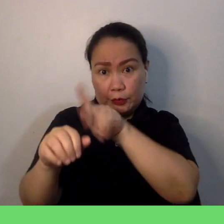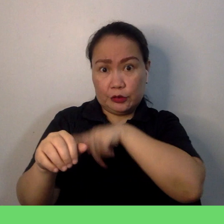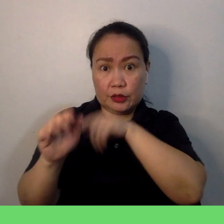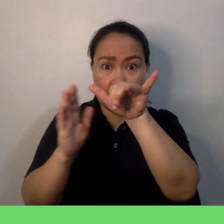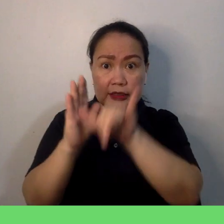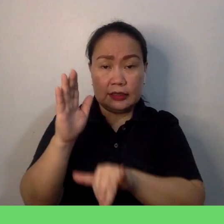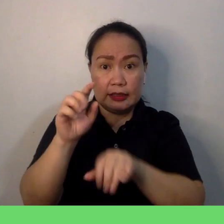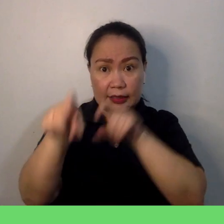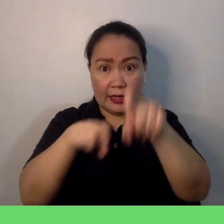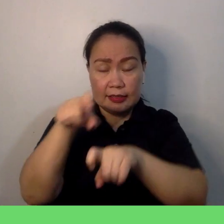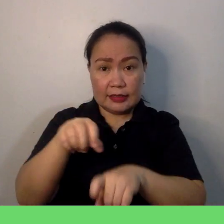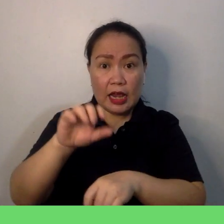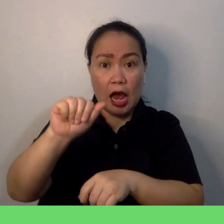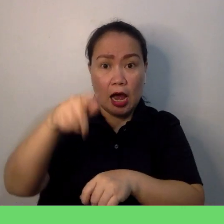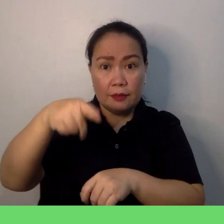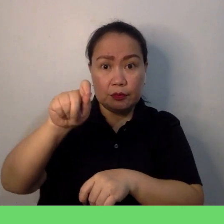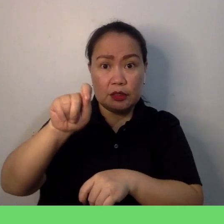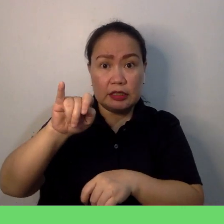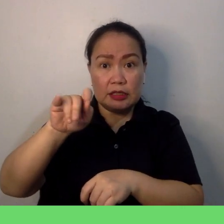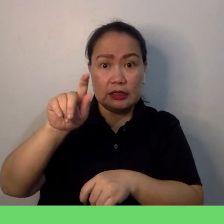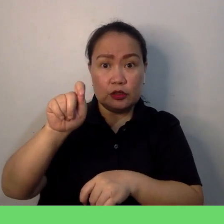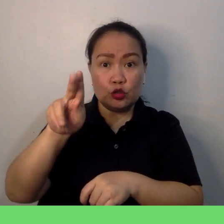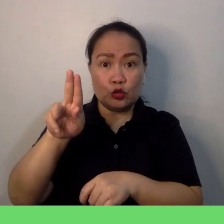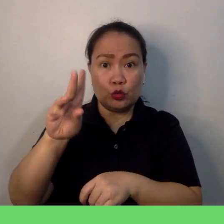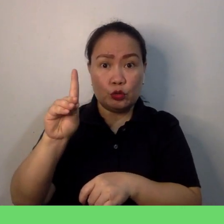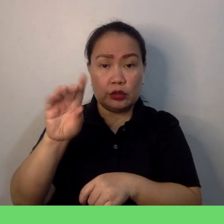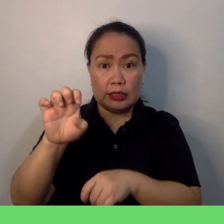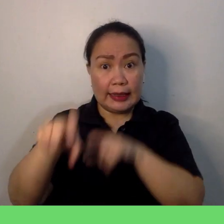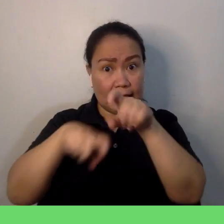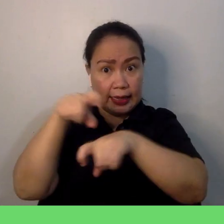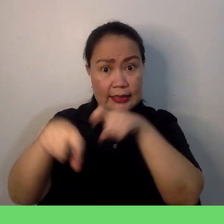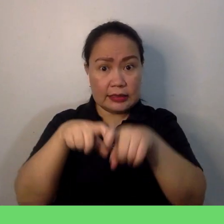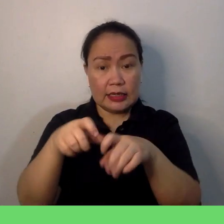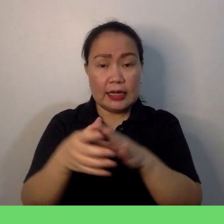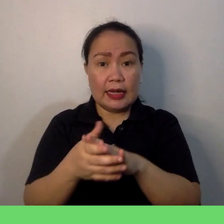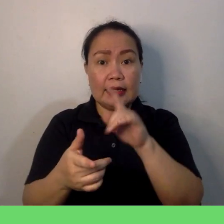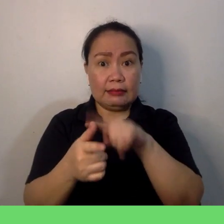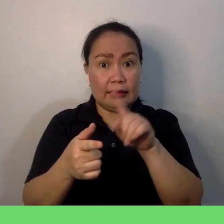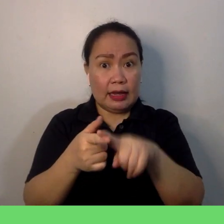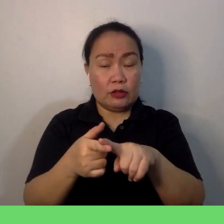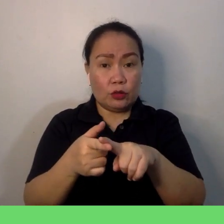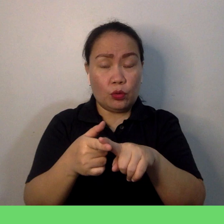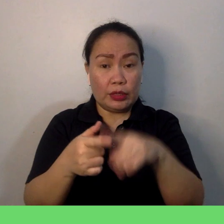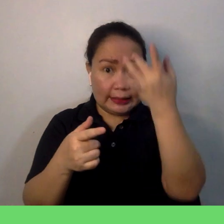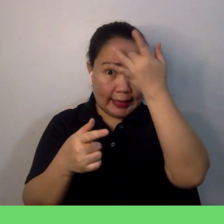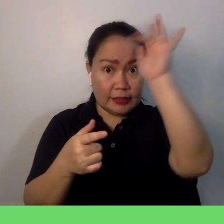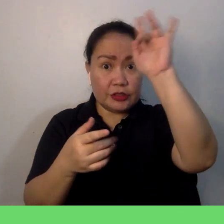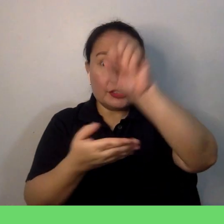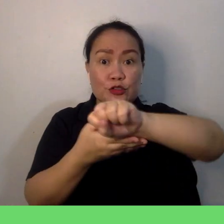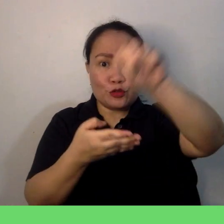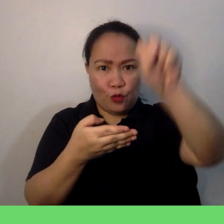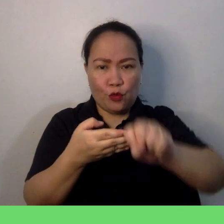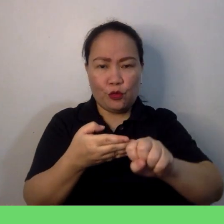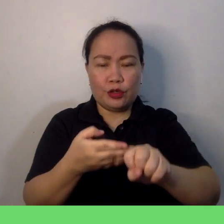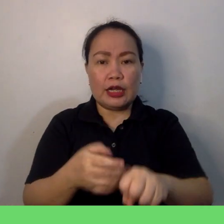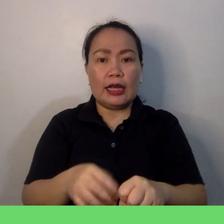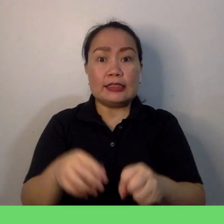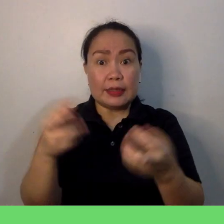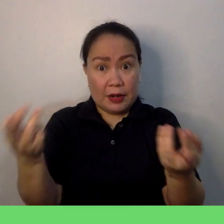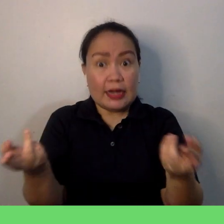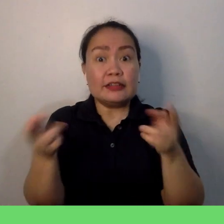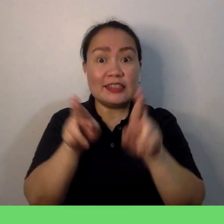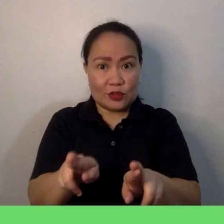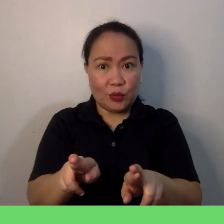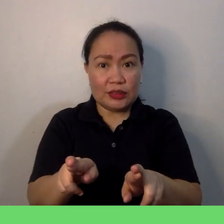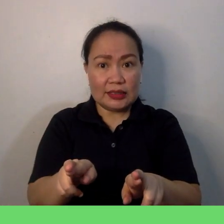test, and then yung ating intelligence score. 'Di ba? Kasi kapag minsan naman dun sa result kasi